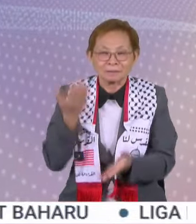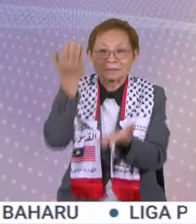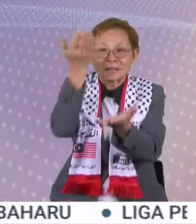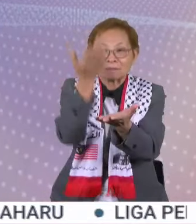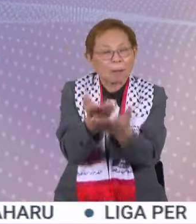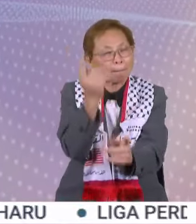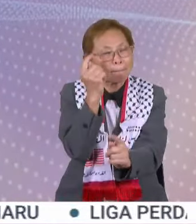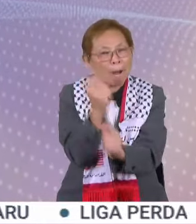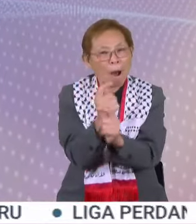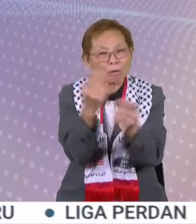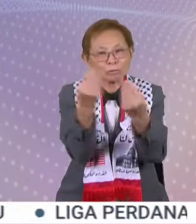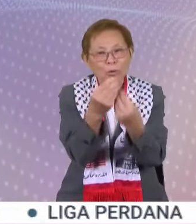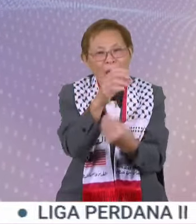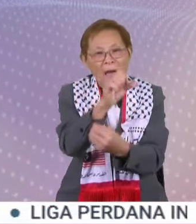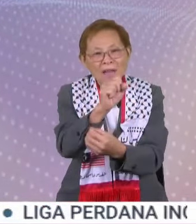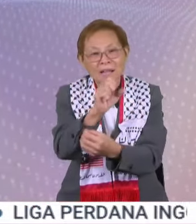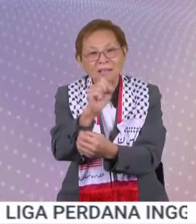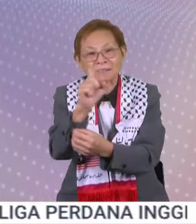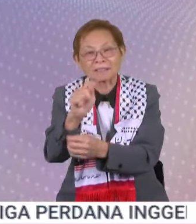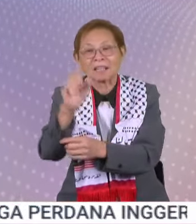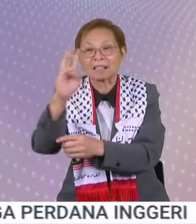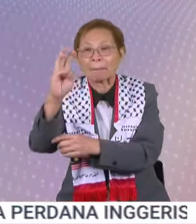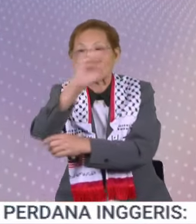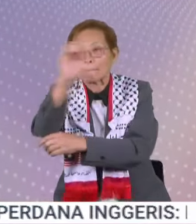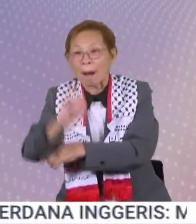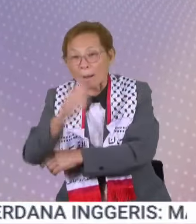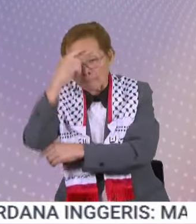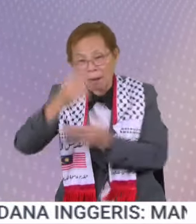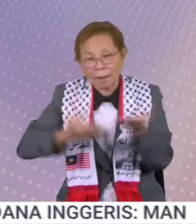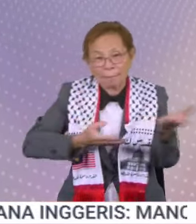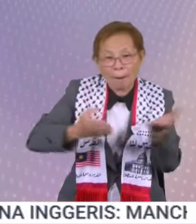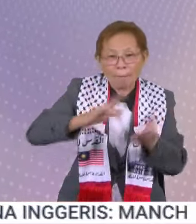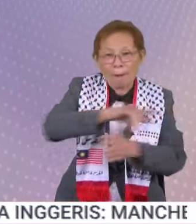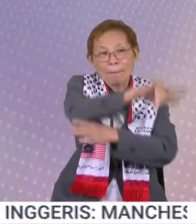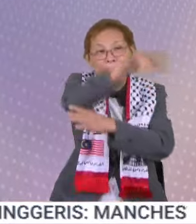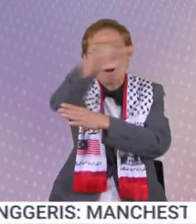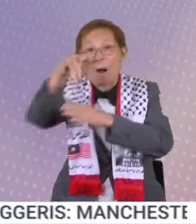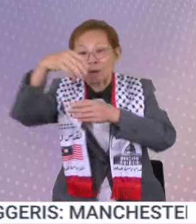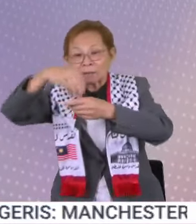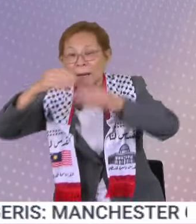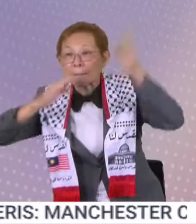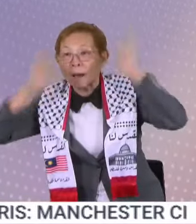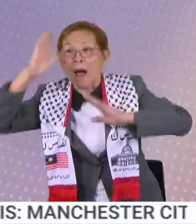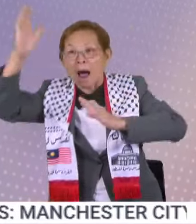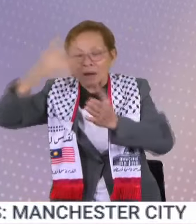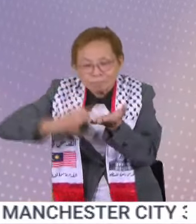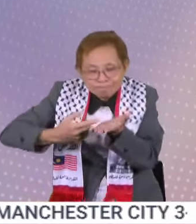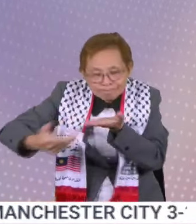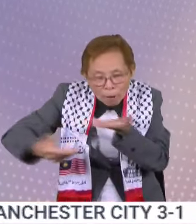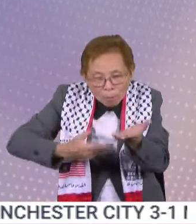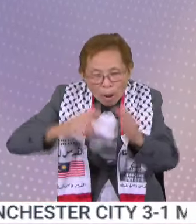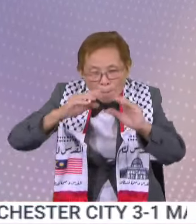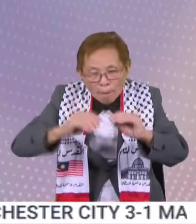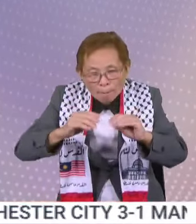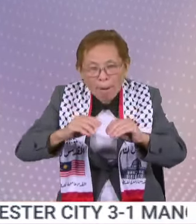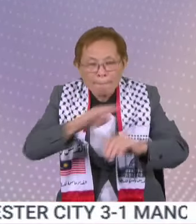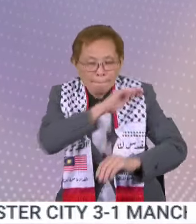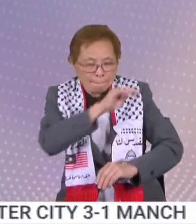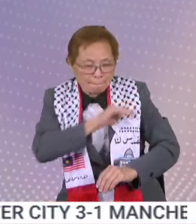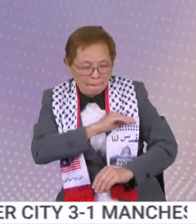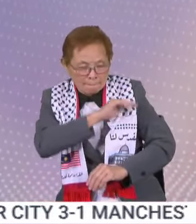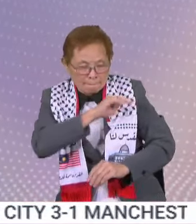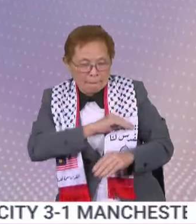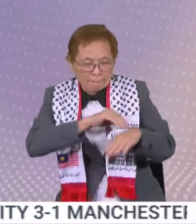Cadangan mengekalkan kadar SST 6% bagi perkhidmatan penerbangan domestik akan dibincangkan dalam mesyuarat Jemaah